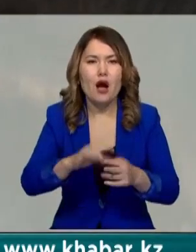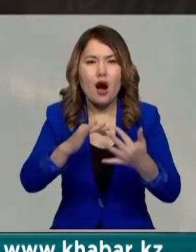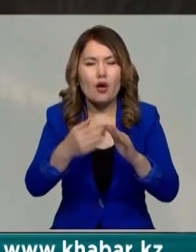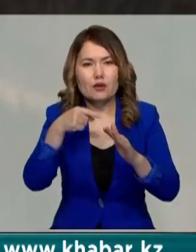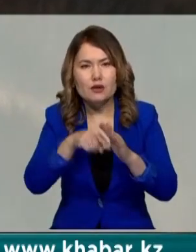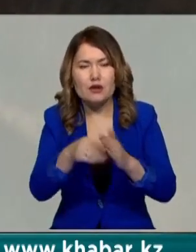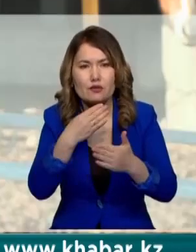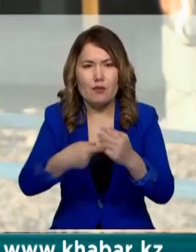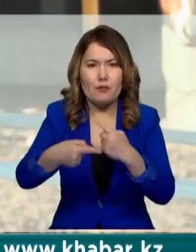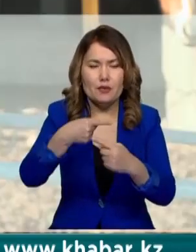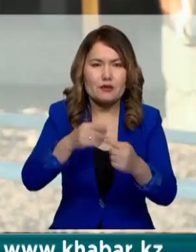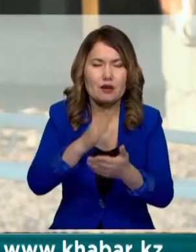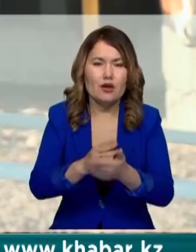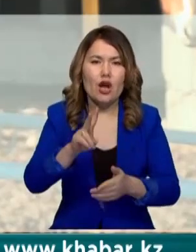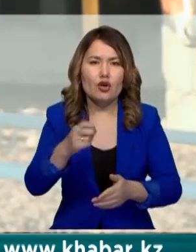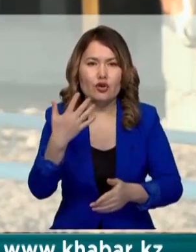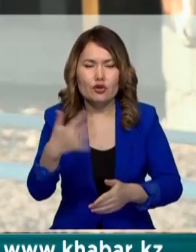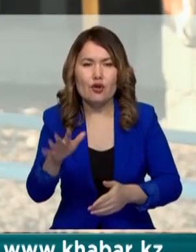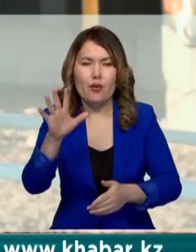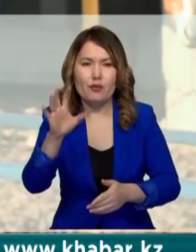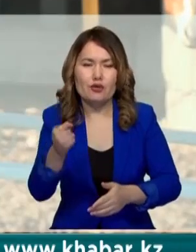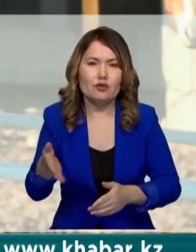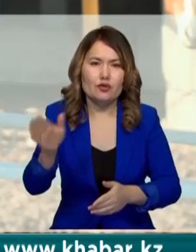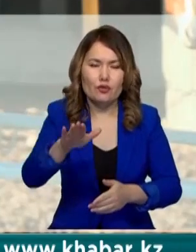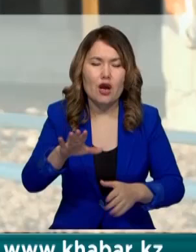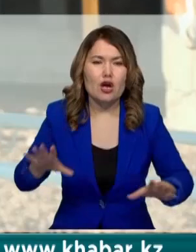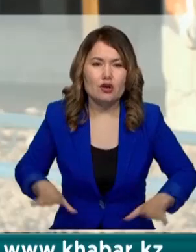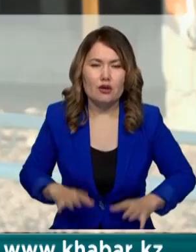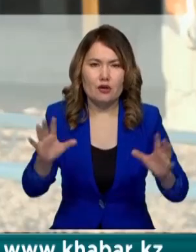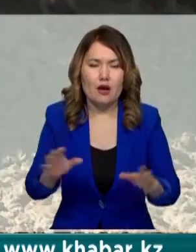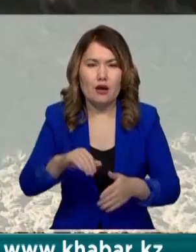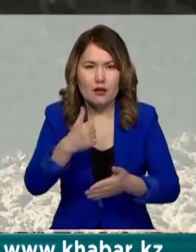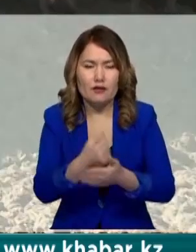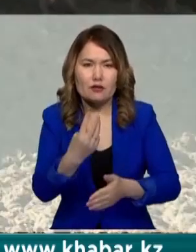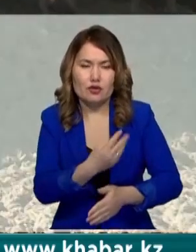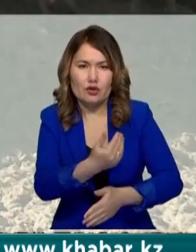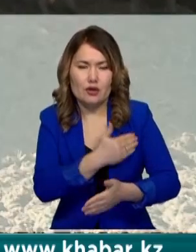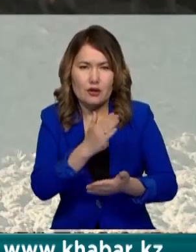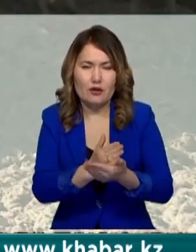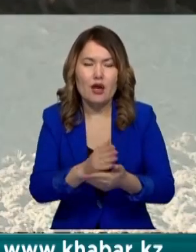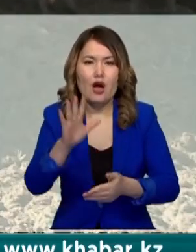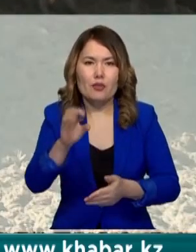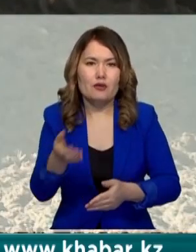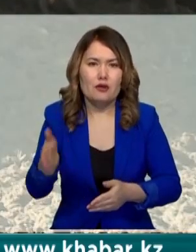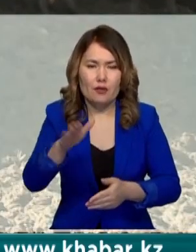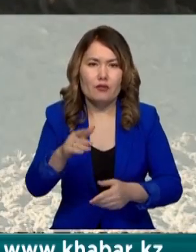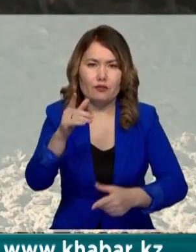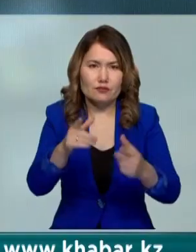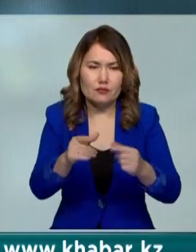қалды ғой шаруашылығымыз. 250-500 басқа шейін істеуге болады. Адамда ынта болса болды бұл жерде. 500 бас бие саууға шама